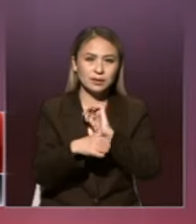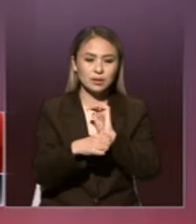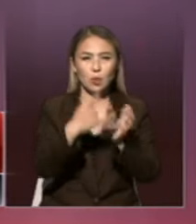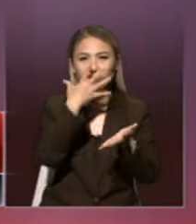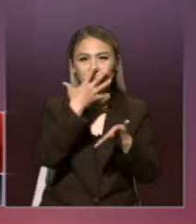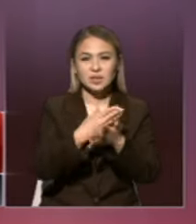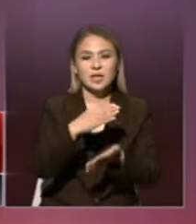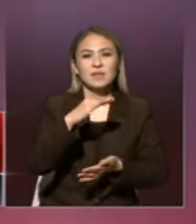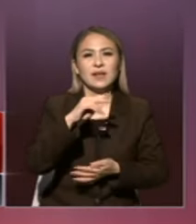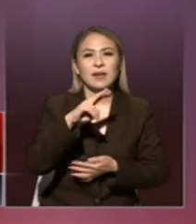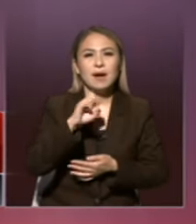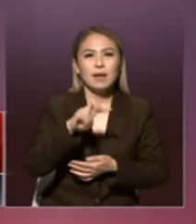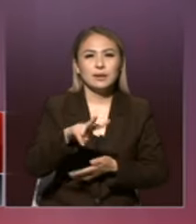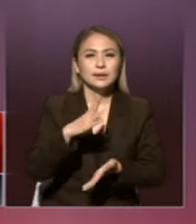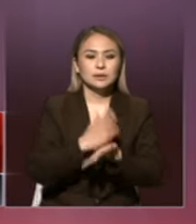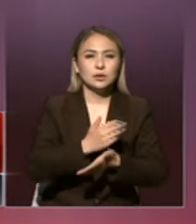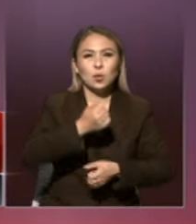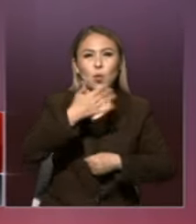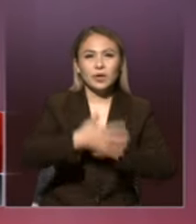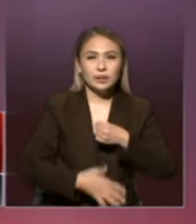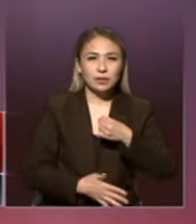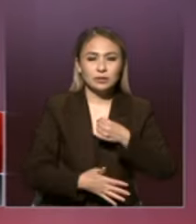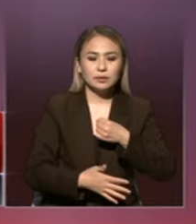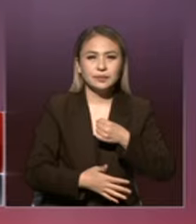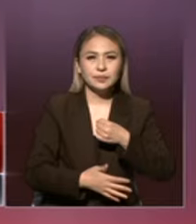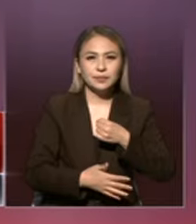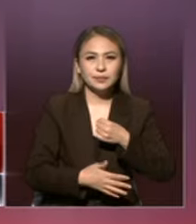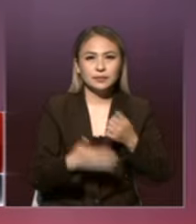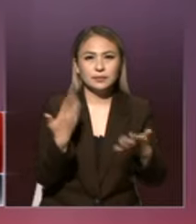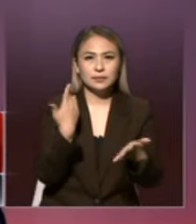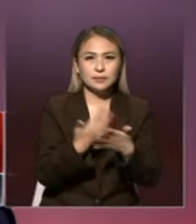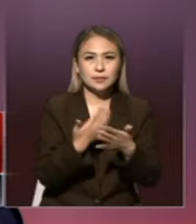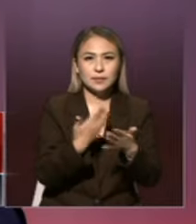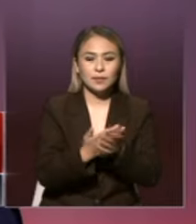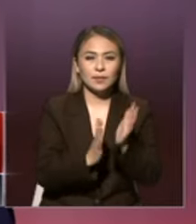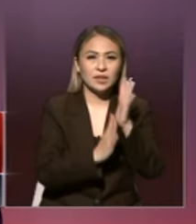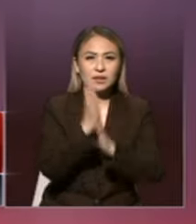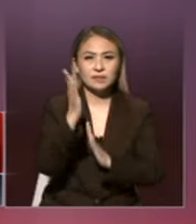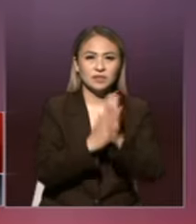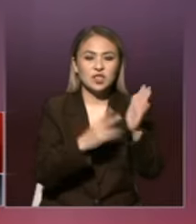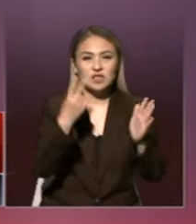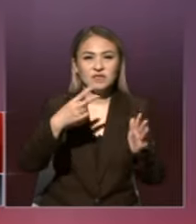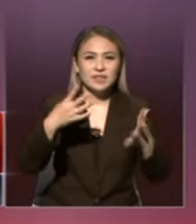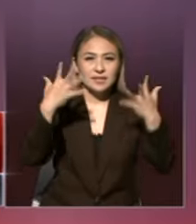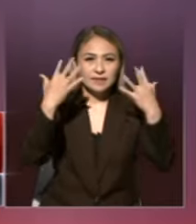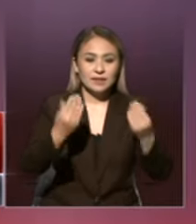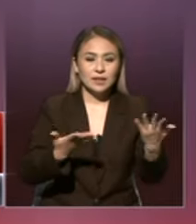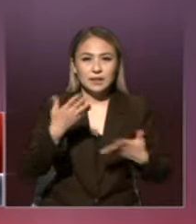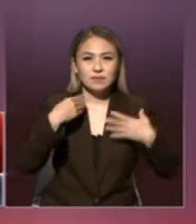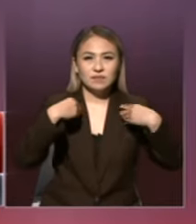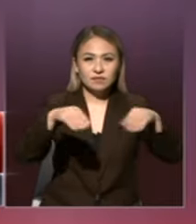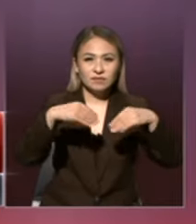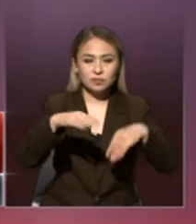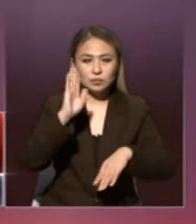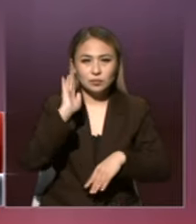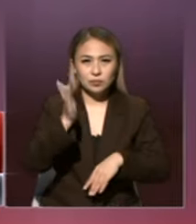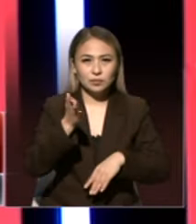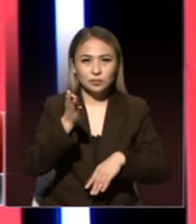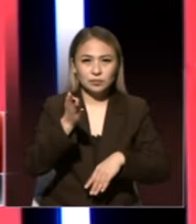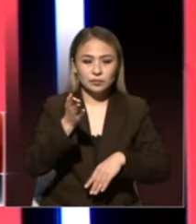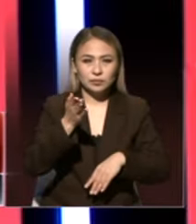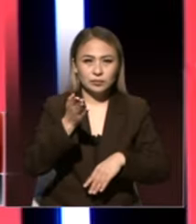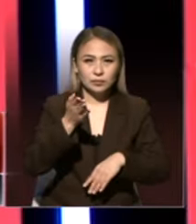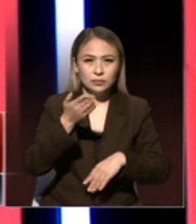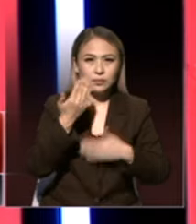өзінің филиалдары бар, сервистік орталықтары бар. Мысалы диқаншыға 20 күнде егін егетін болса, 20 күн егін егуге 20 күн кететін